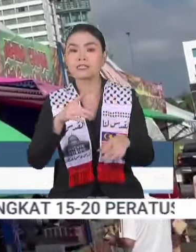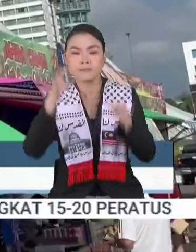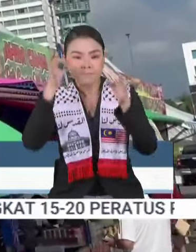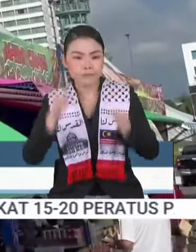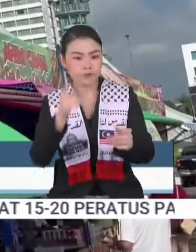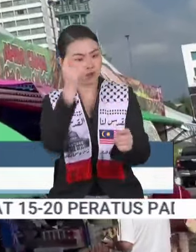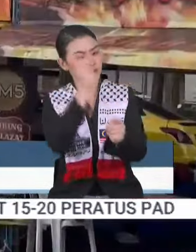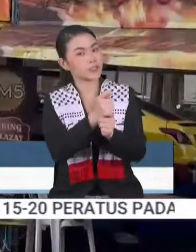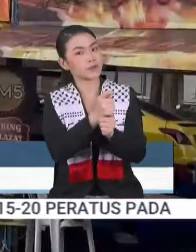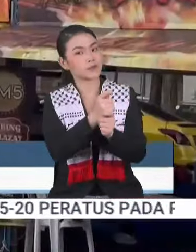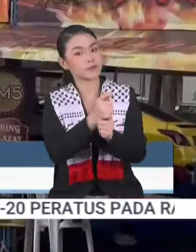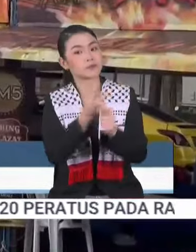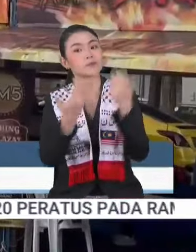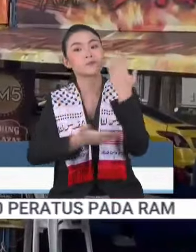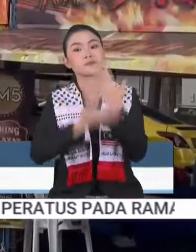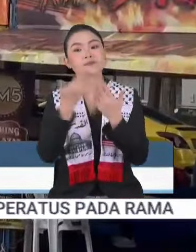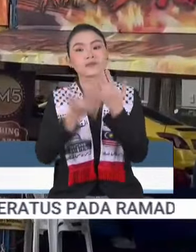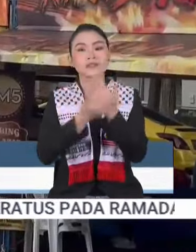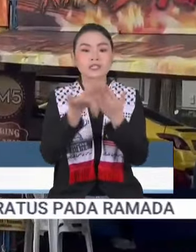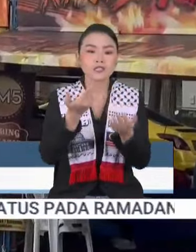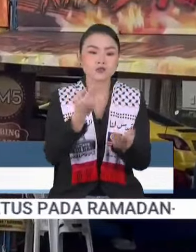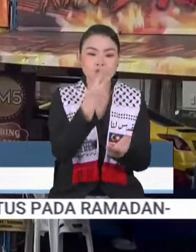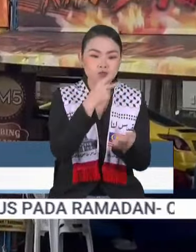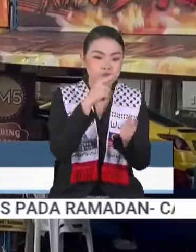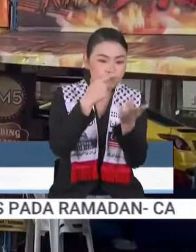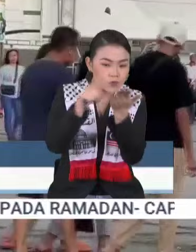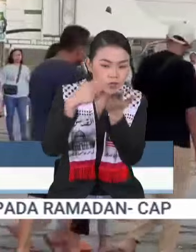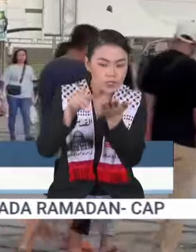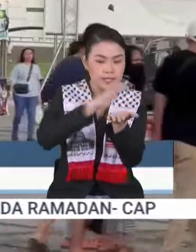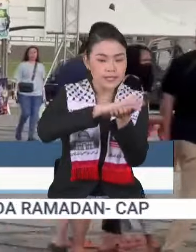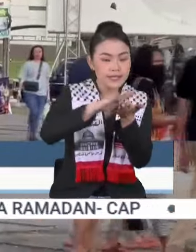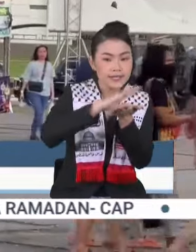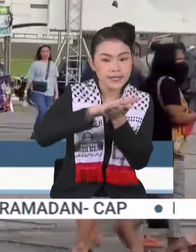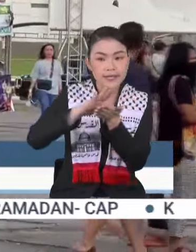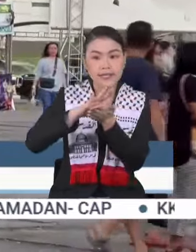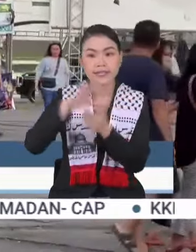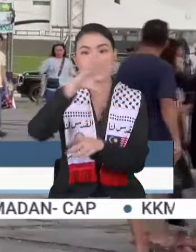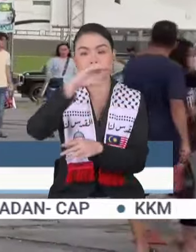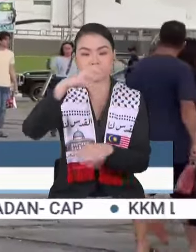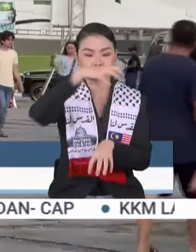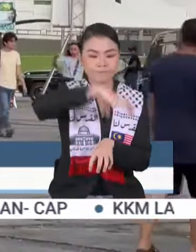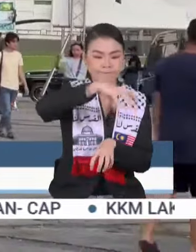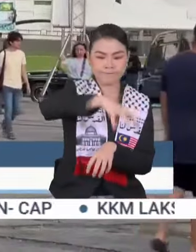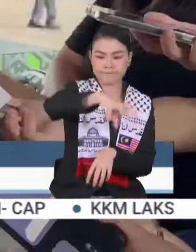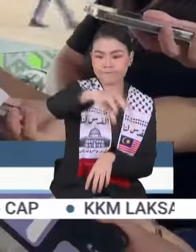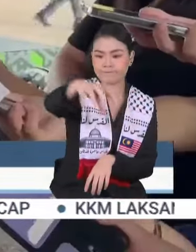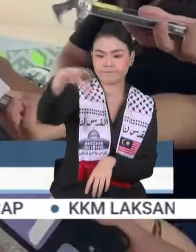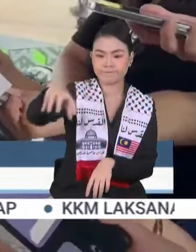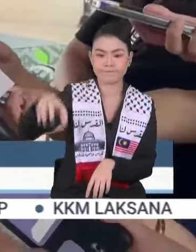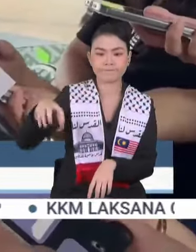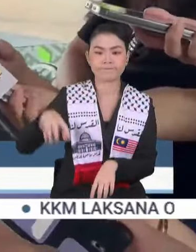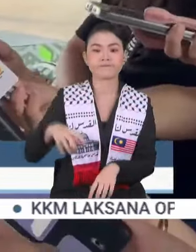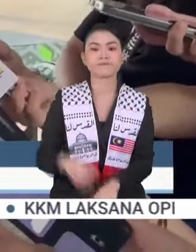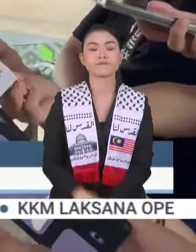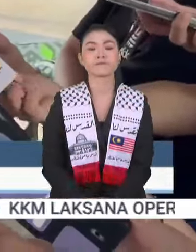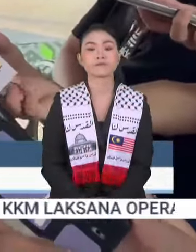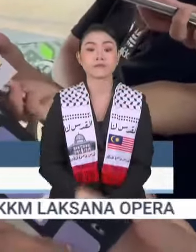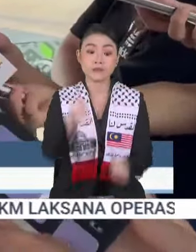sedia ada agar mudah memastikan kebersihan dan kekemasan konsep susunan khemah di bazar itu tahun ini